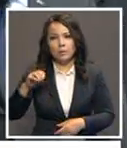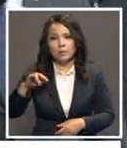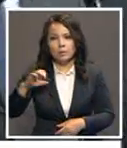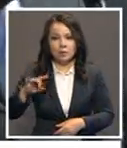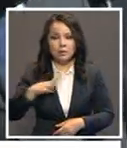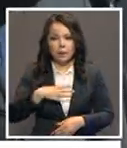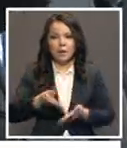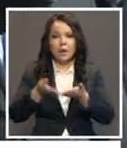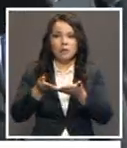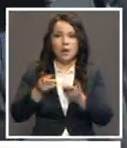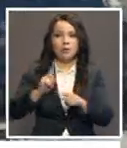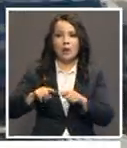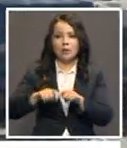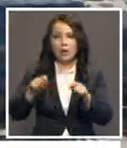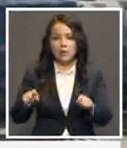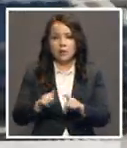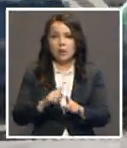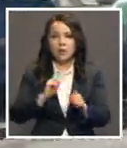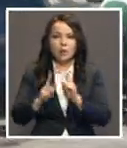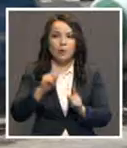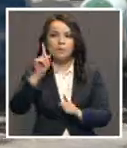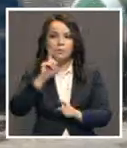жақын орналасқан құрық порты арқылы да қатынасты арттыруға